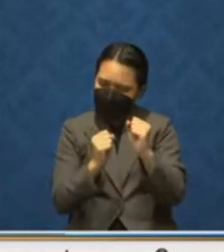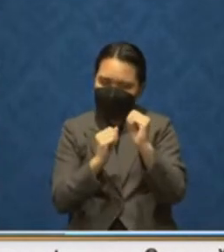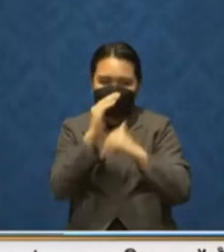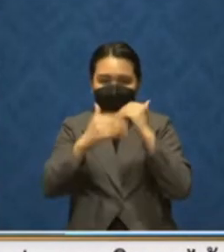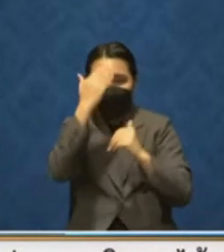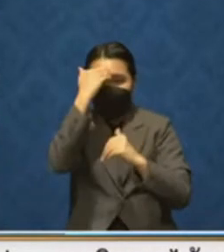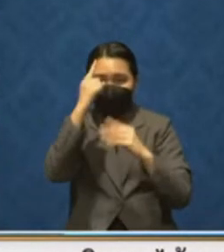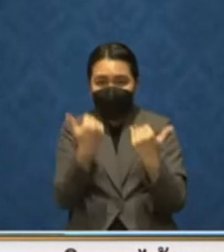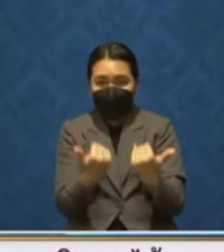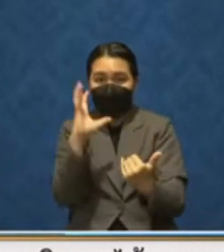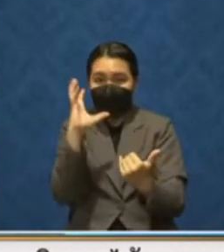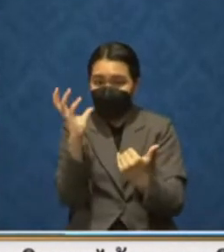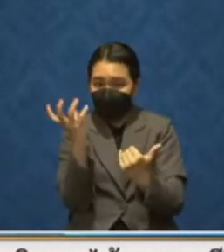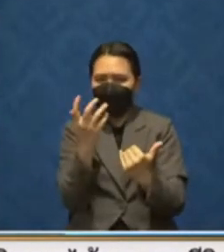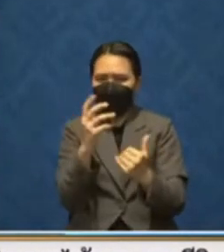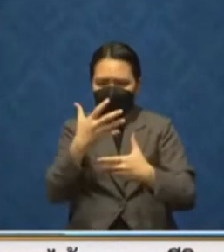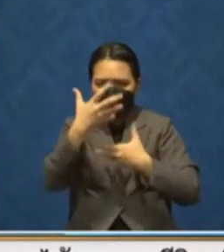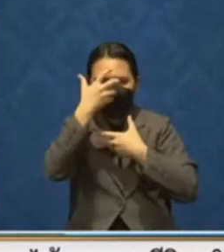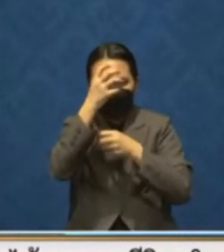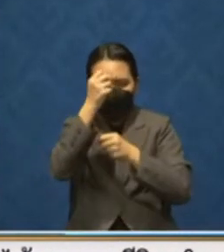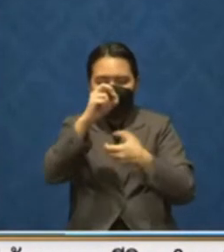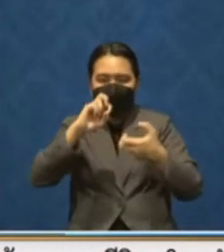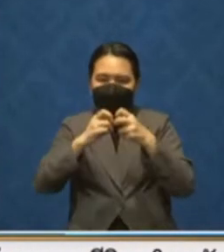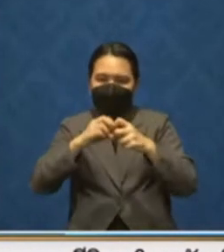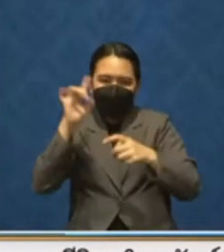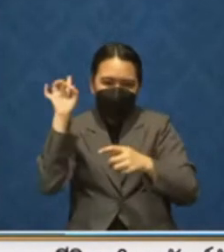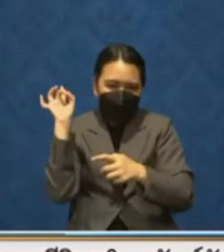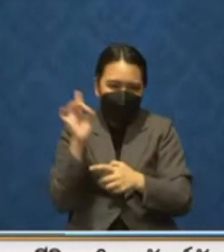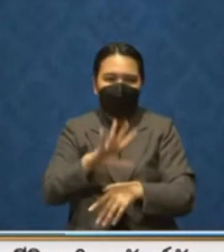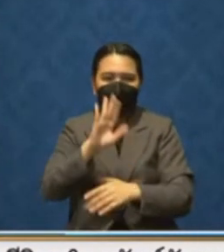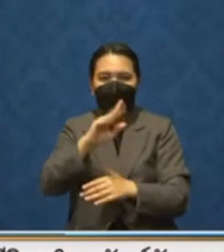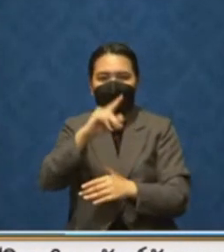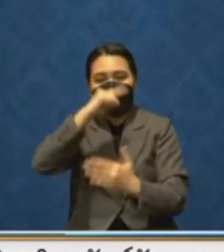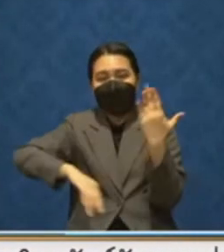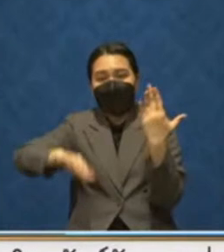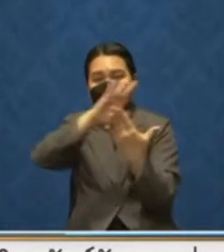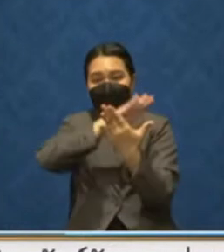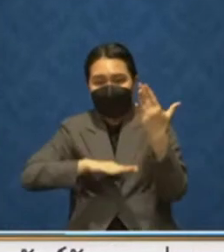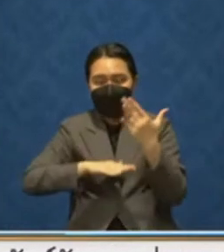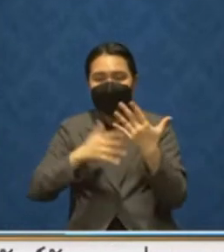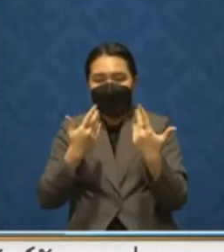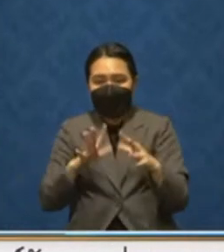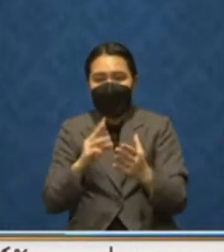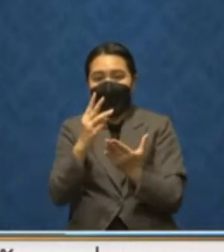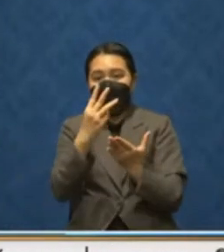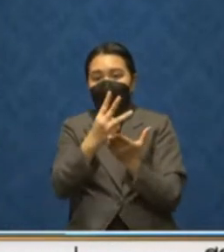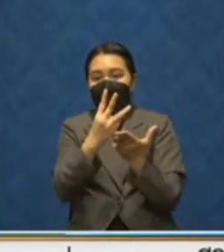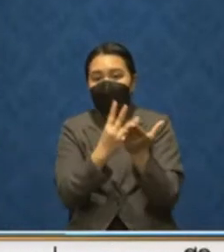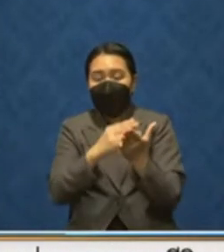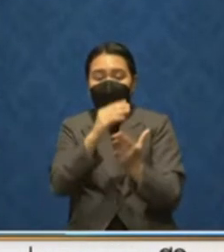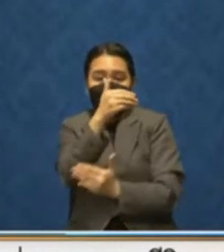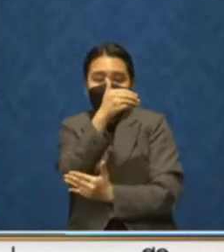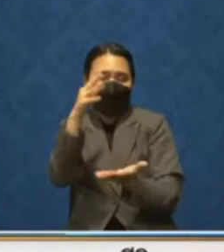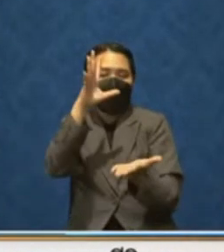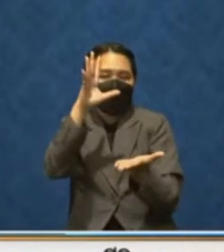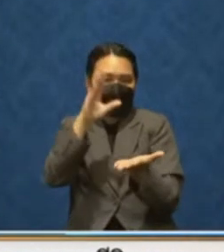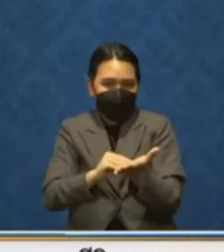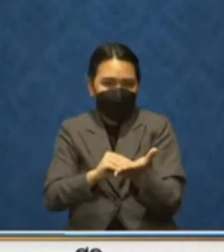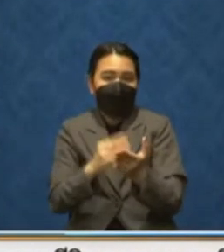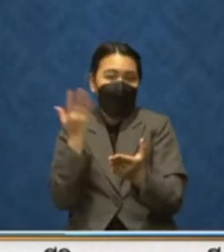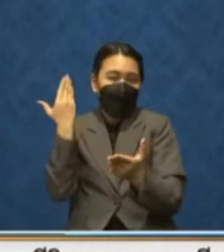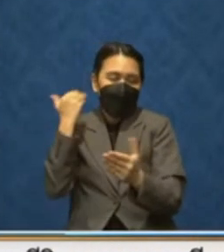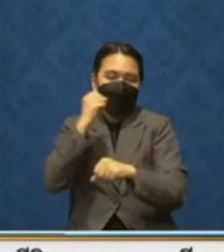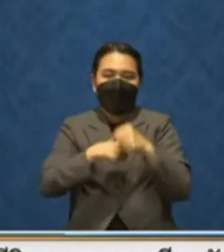โลกให้ความสนใจเป็นอ่าที่รุนแรงในประเทศไทยอย่างต่อเนื่องผมจะไปจวบเข้าในวาระแห่งชาติต่อมาจากทำไมผิด 247